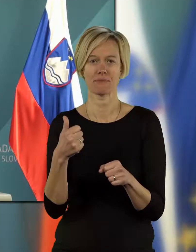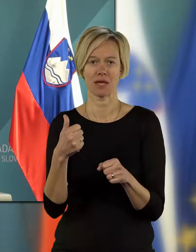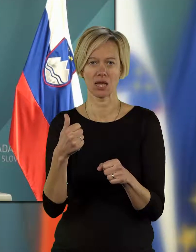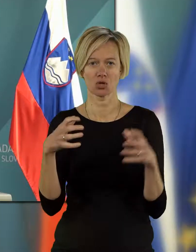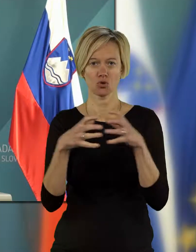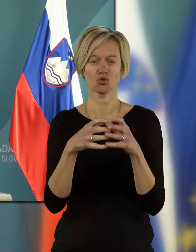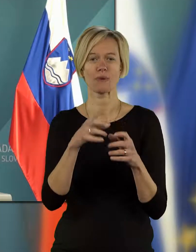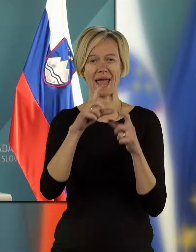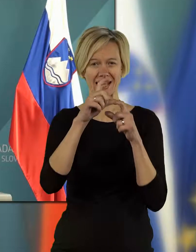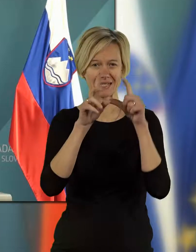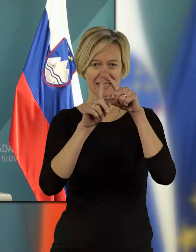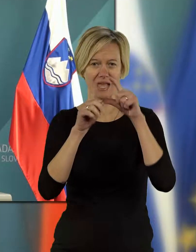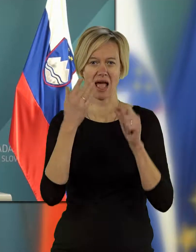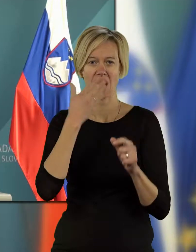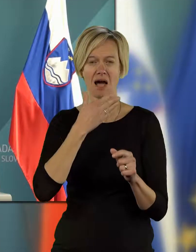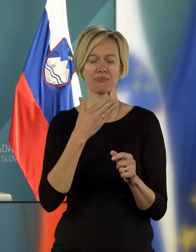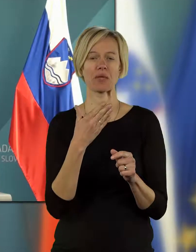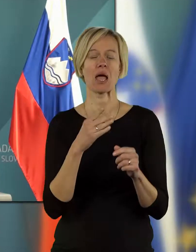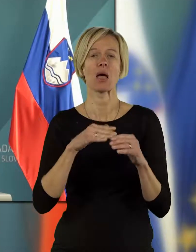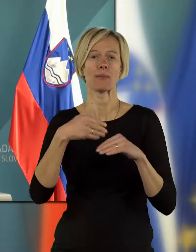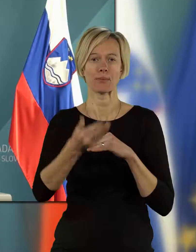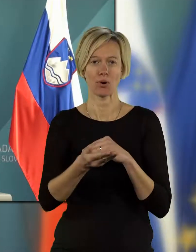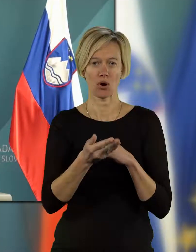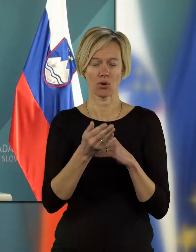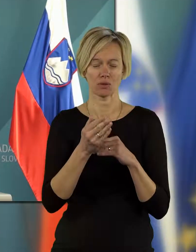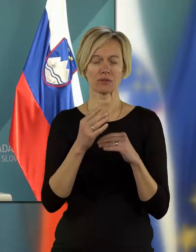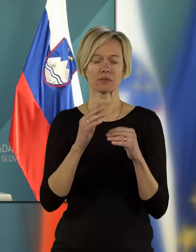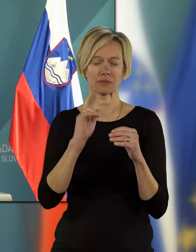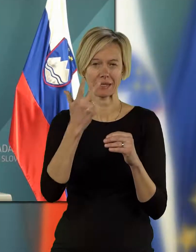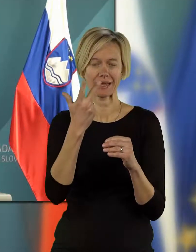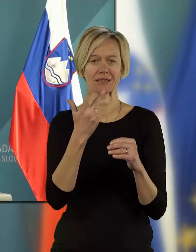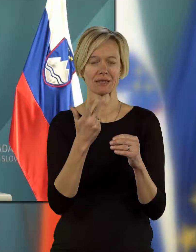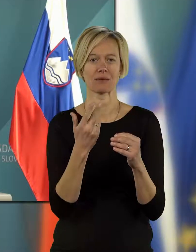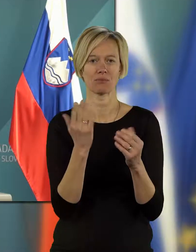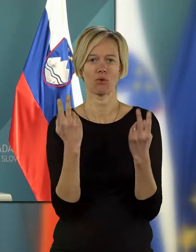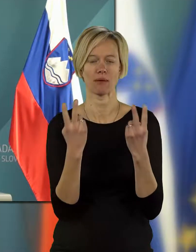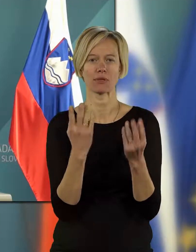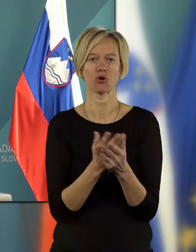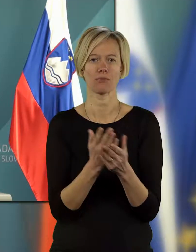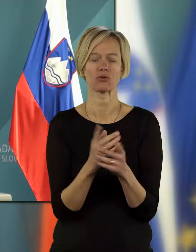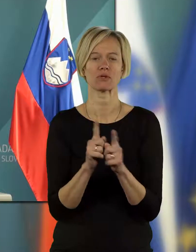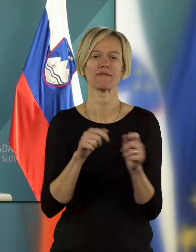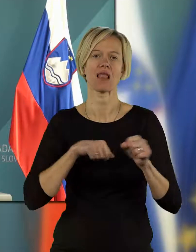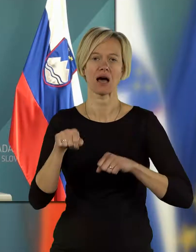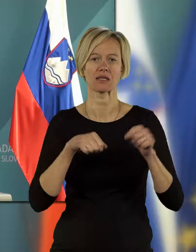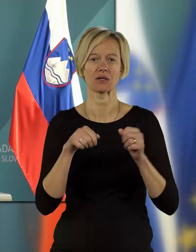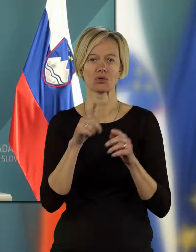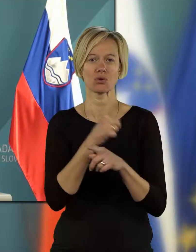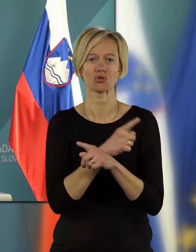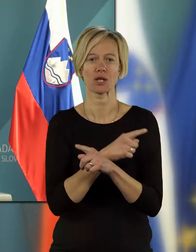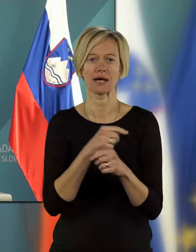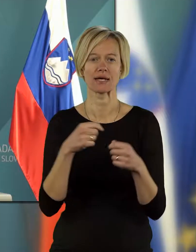same družbe SDH in pa tretji pomemben dokument vlada je določila